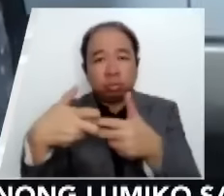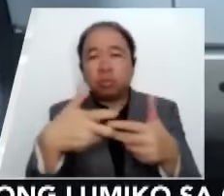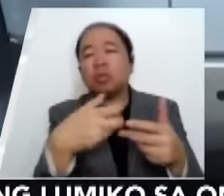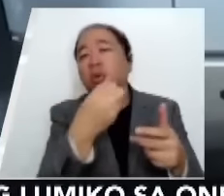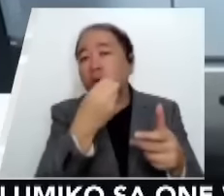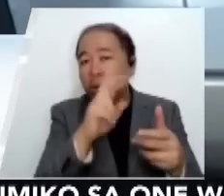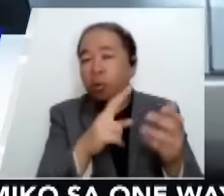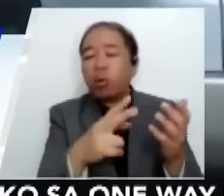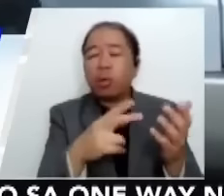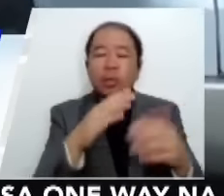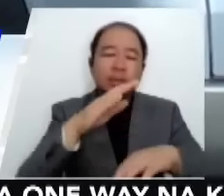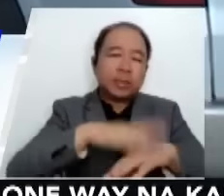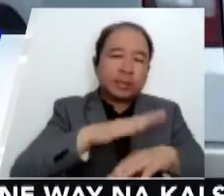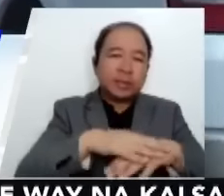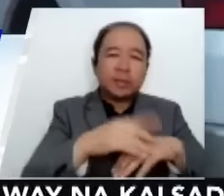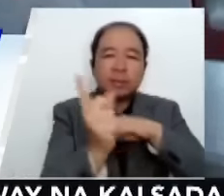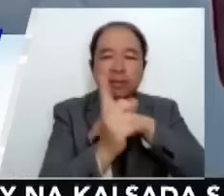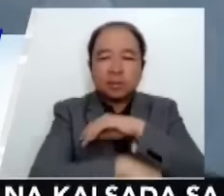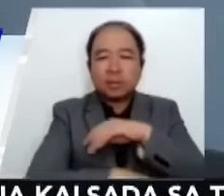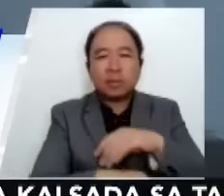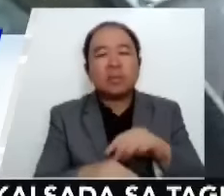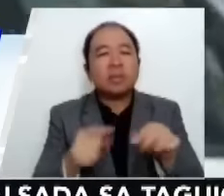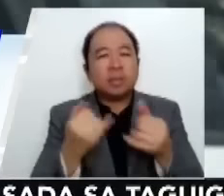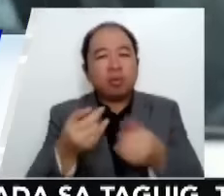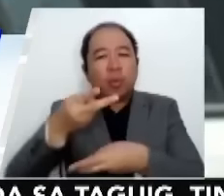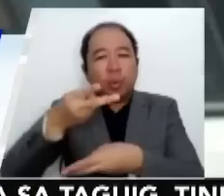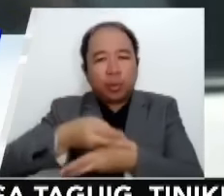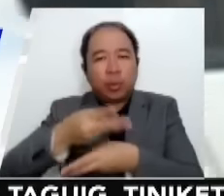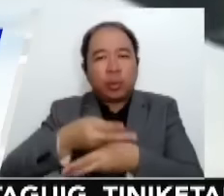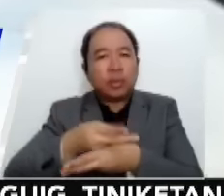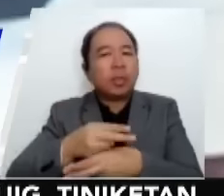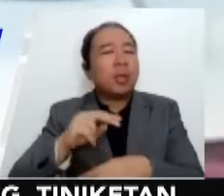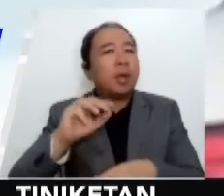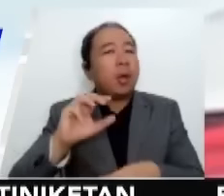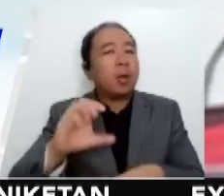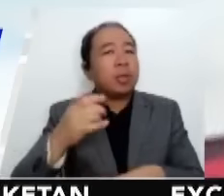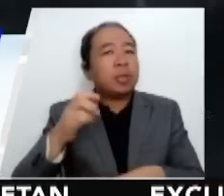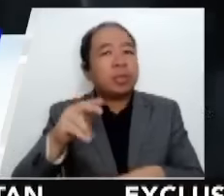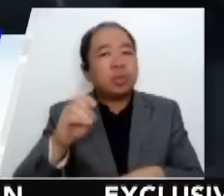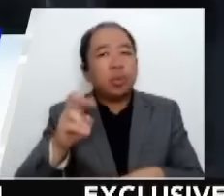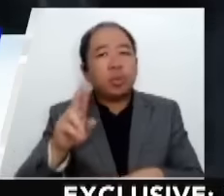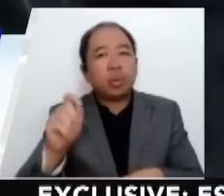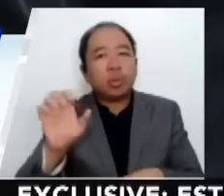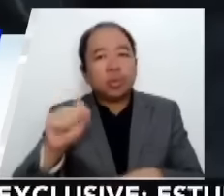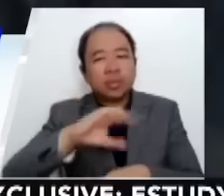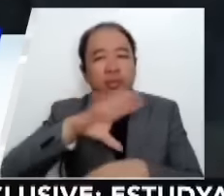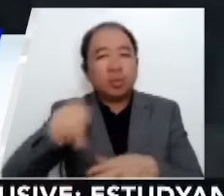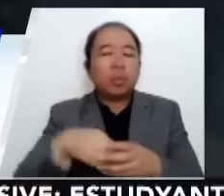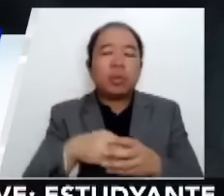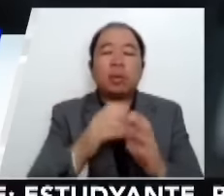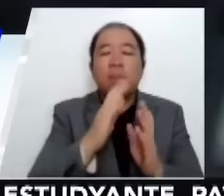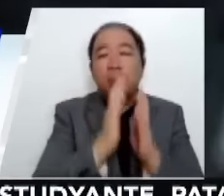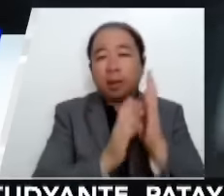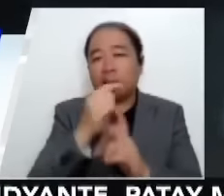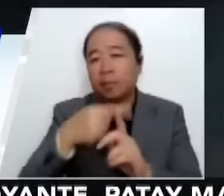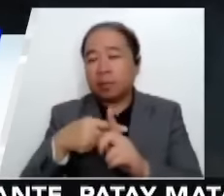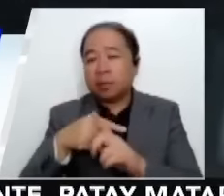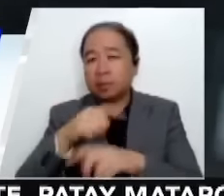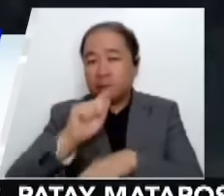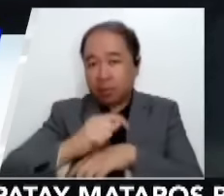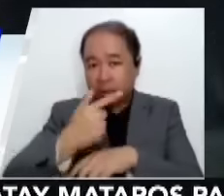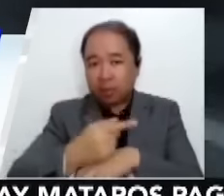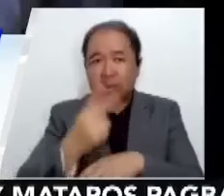ng MMDA ang Chino Roses Avenue Extension na bahagi ng Taguig at Makati kung saan mabagal ang trapiko